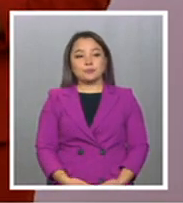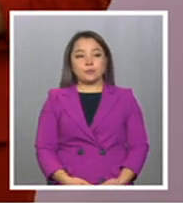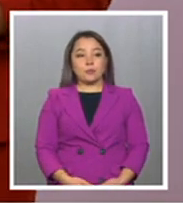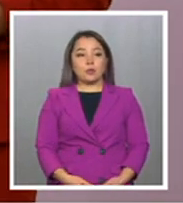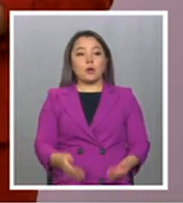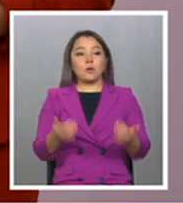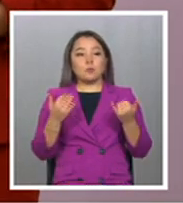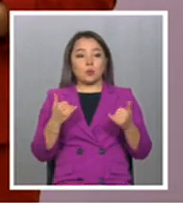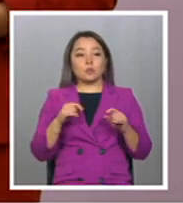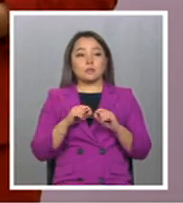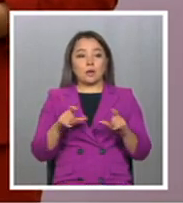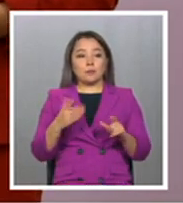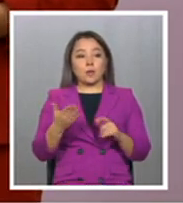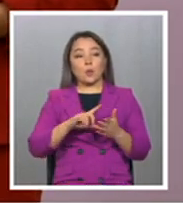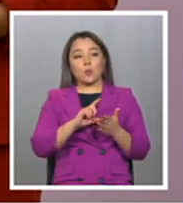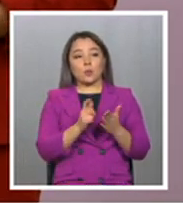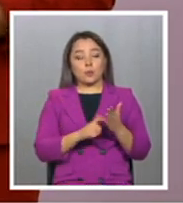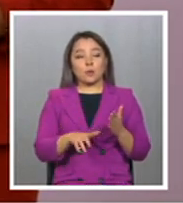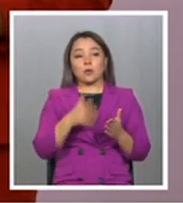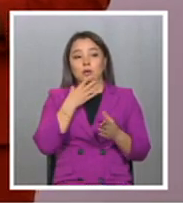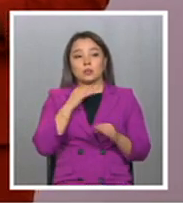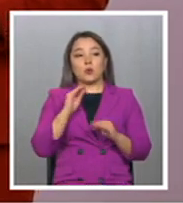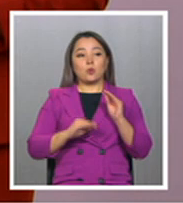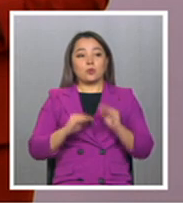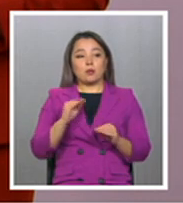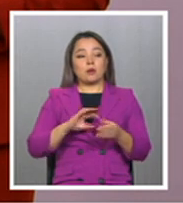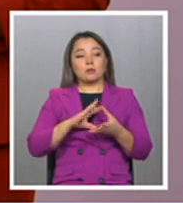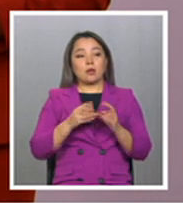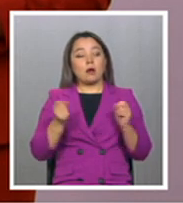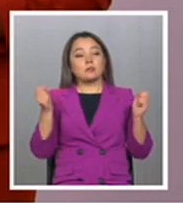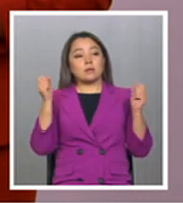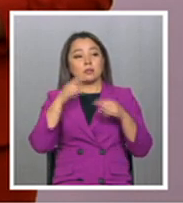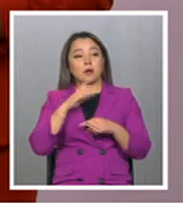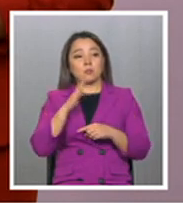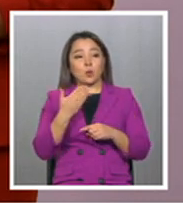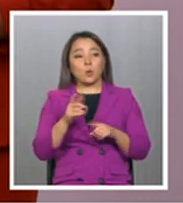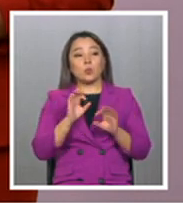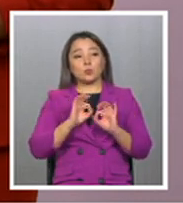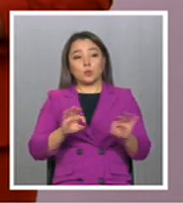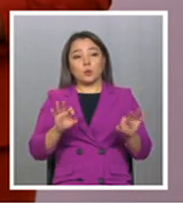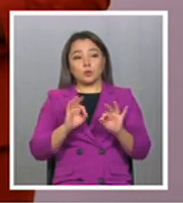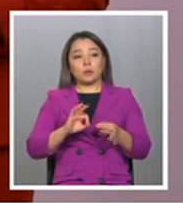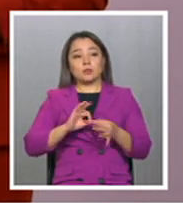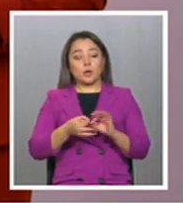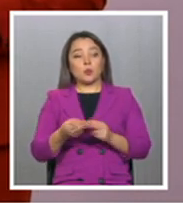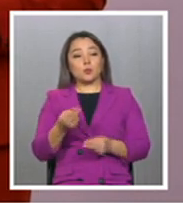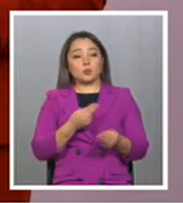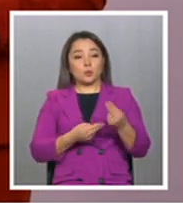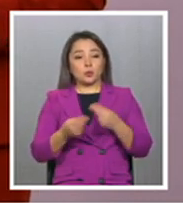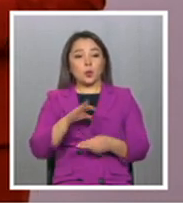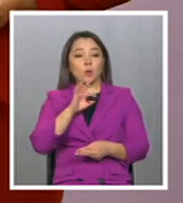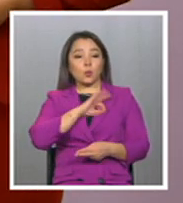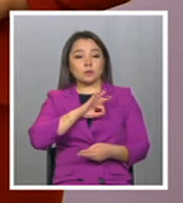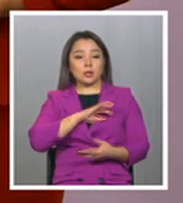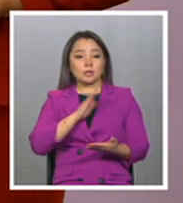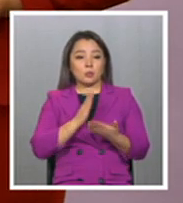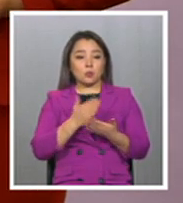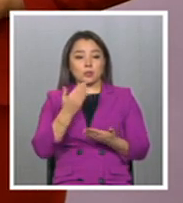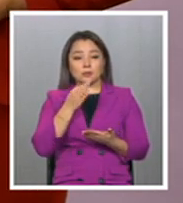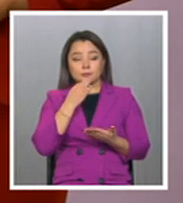Бүгінгі сабақта өлеңнен көркемдегіш құралдарды анықтайсыңдар, сөйлеу барысында суреттер қолданасыңдар.